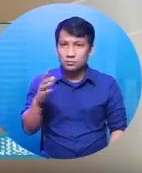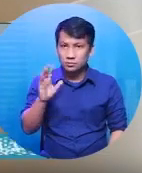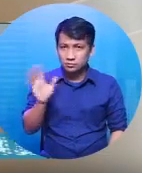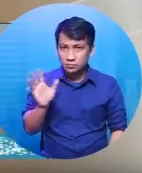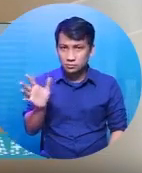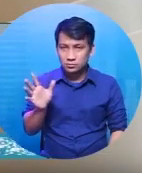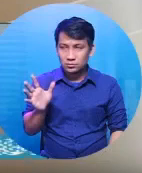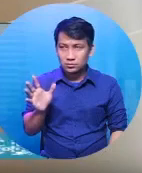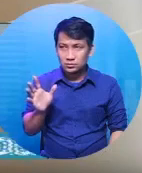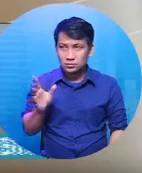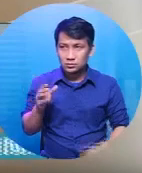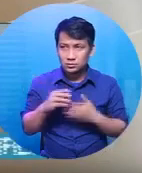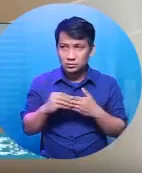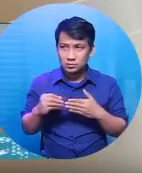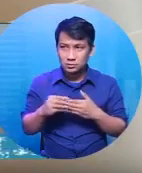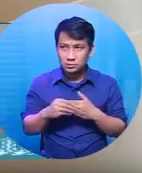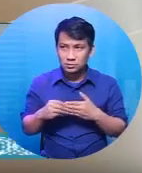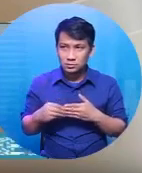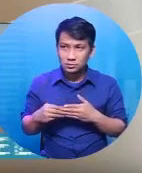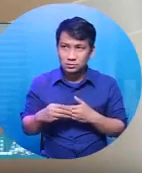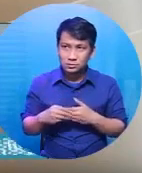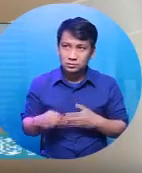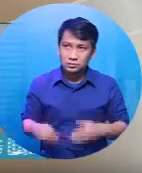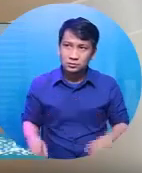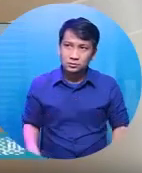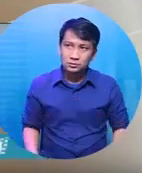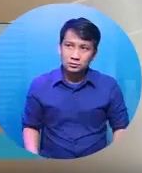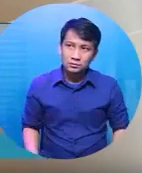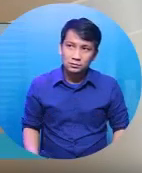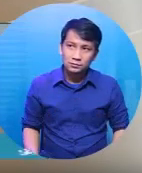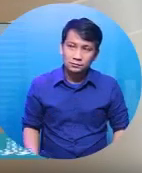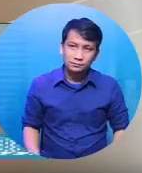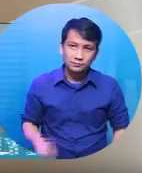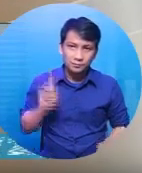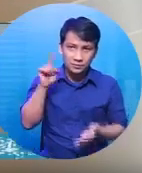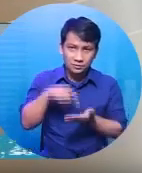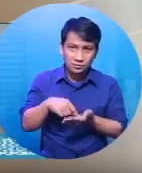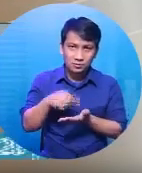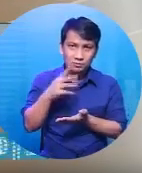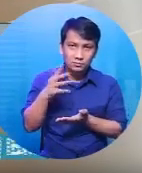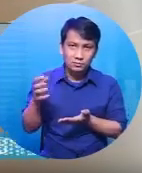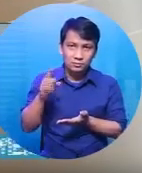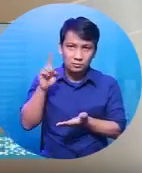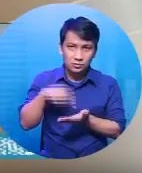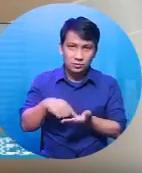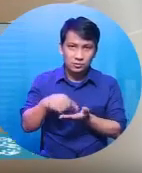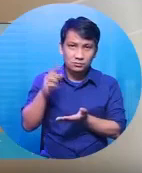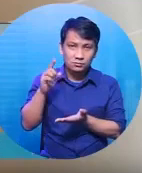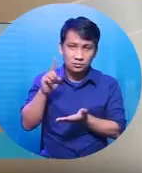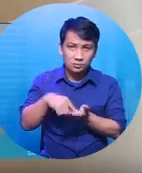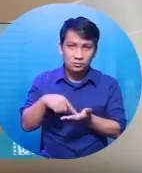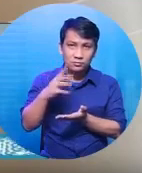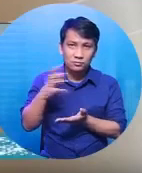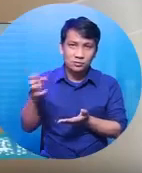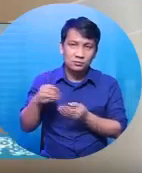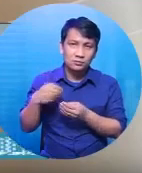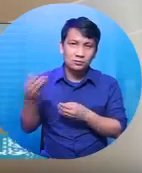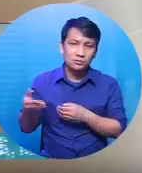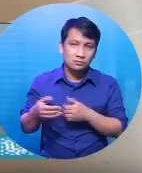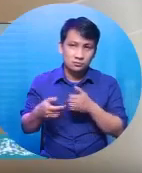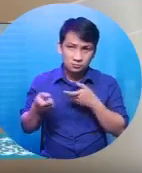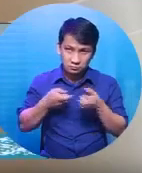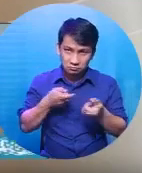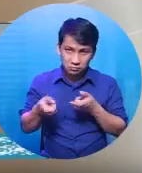na ipapadala, Nay, yung 1-5 na ipapadala niya, Nay, baka pwede pagtsagaan niya na muna, Nay. Okay sa